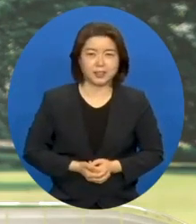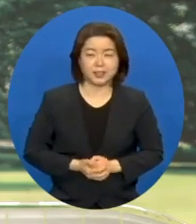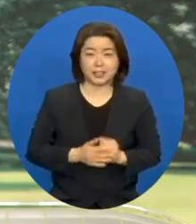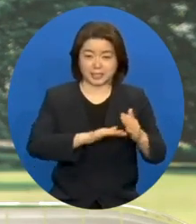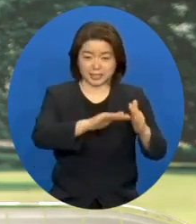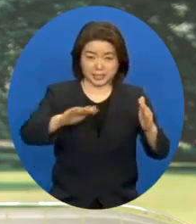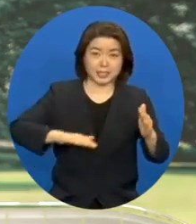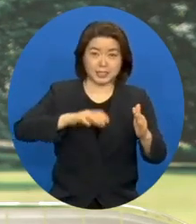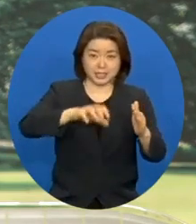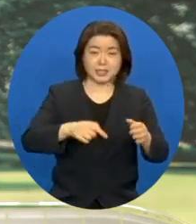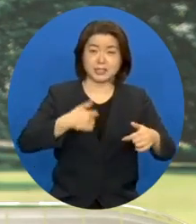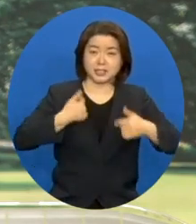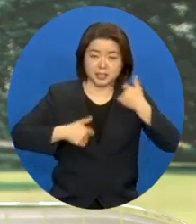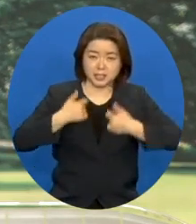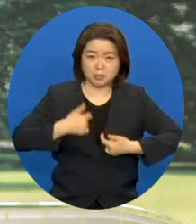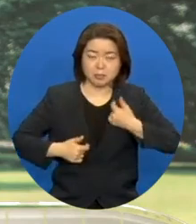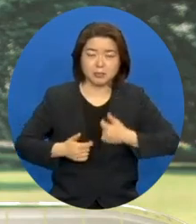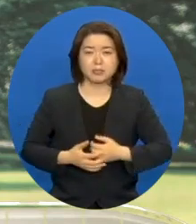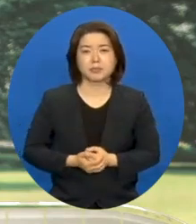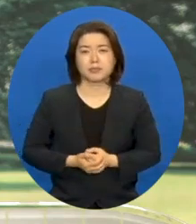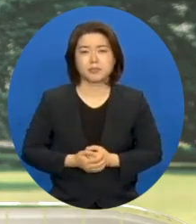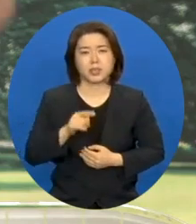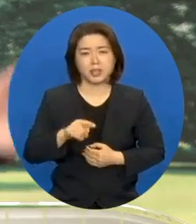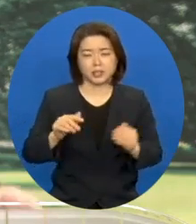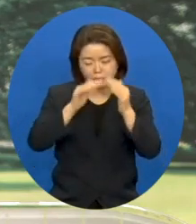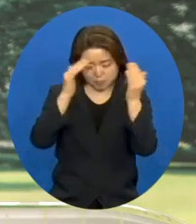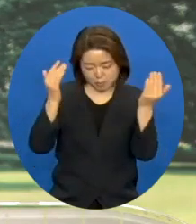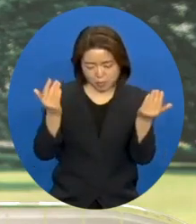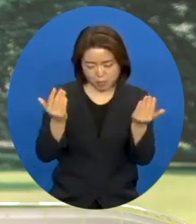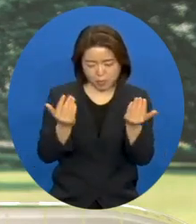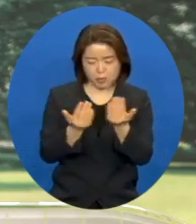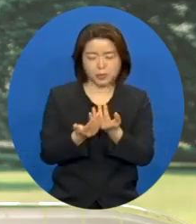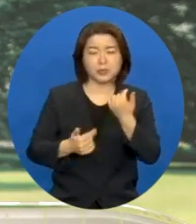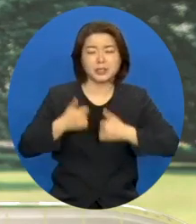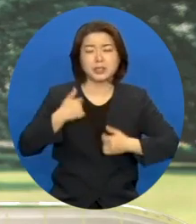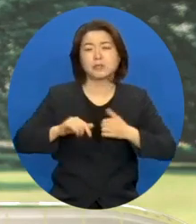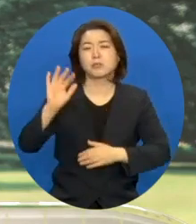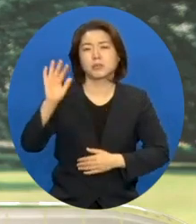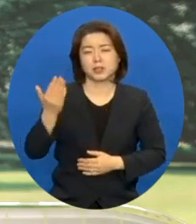가정의 기쁨, 그게 모든 것의 기쁨이죠.